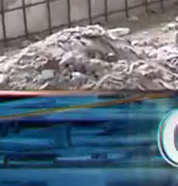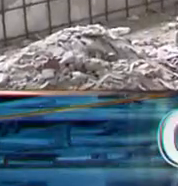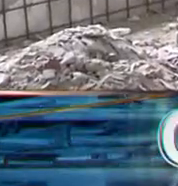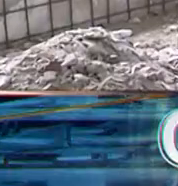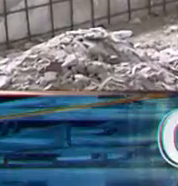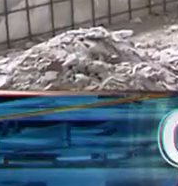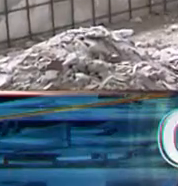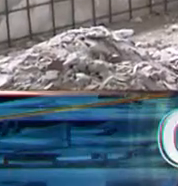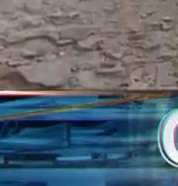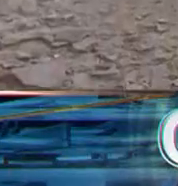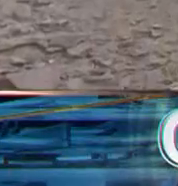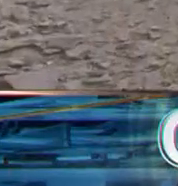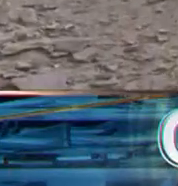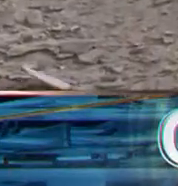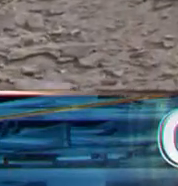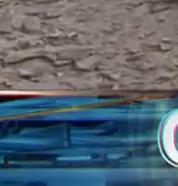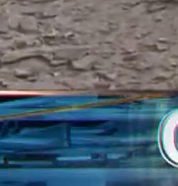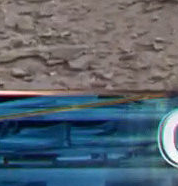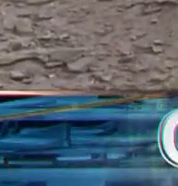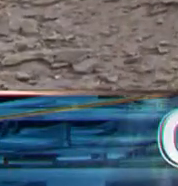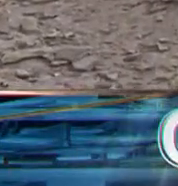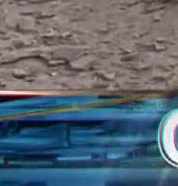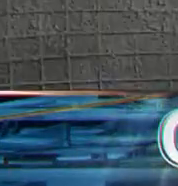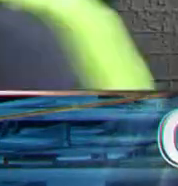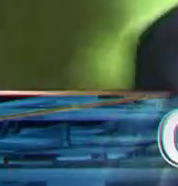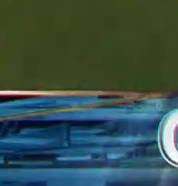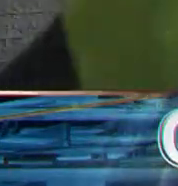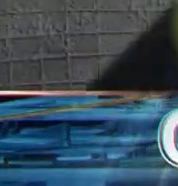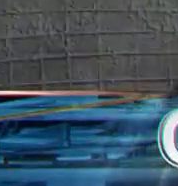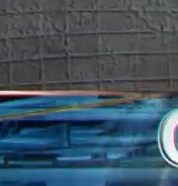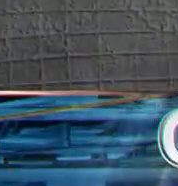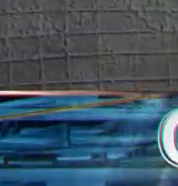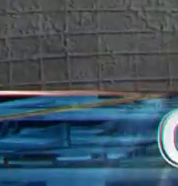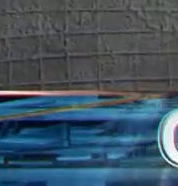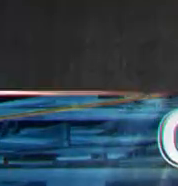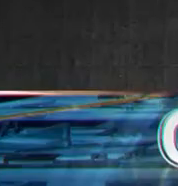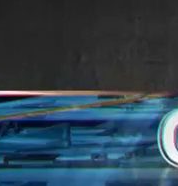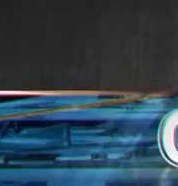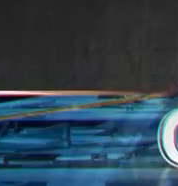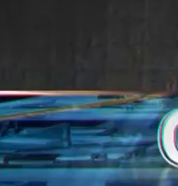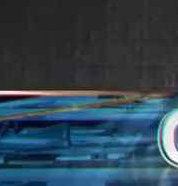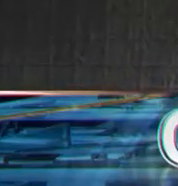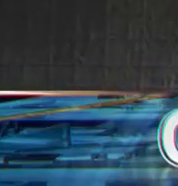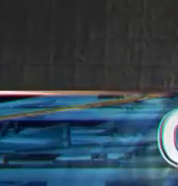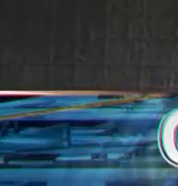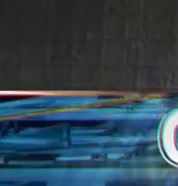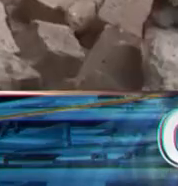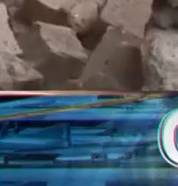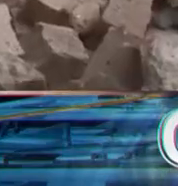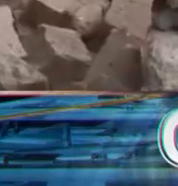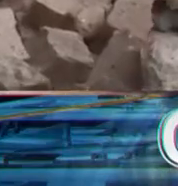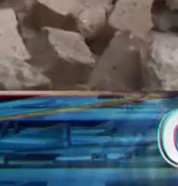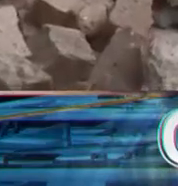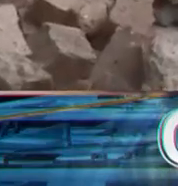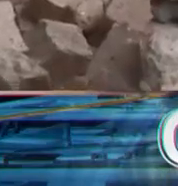23 тысячи рабочих мест план реализации программы дорожной карты занятости области тысячи сто восемьдесят из них только паоло